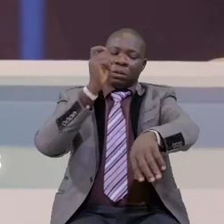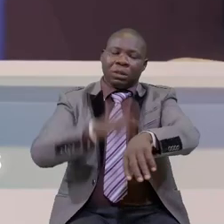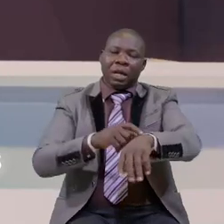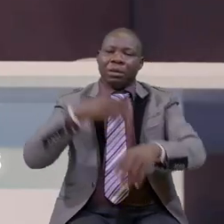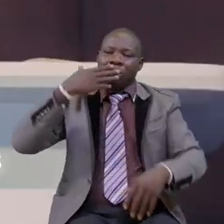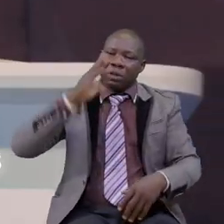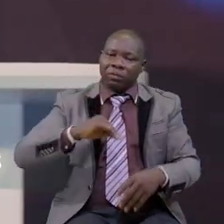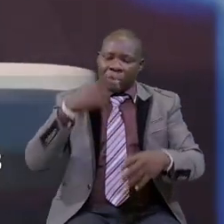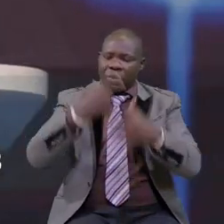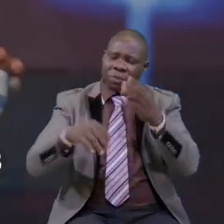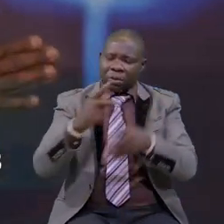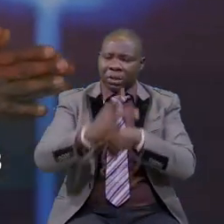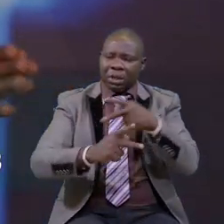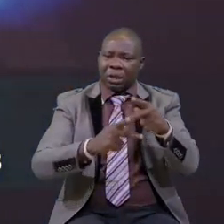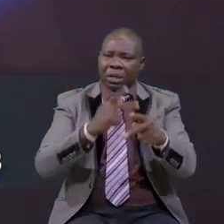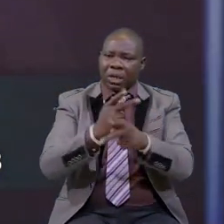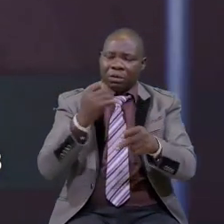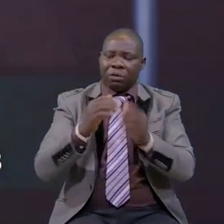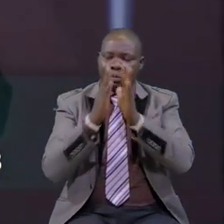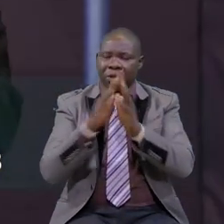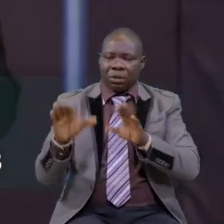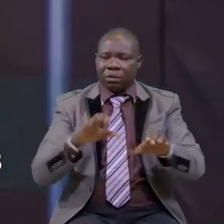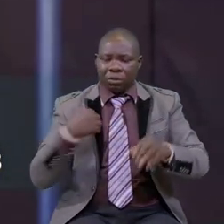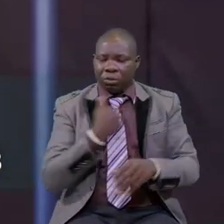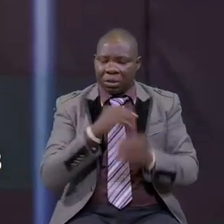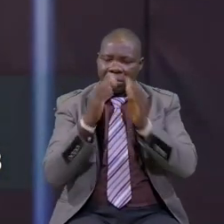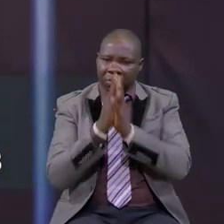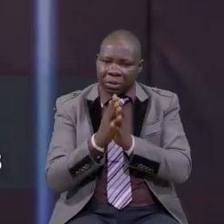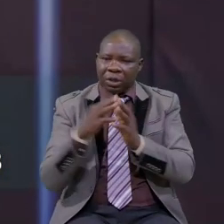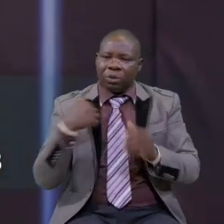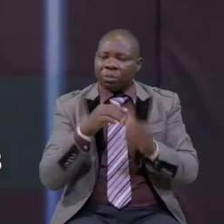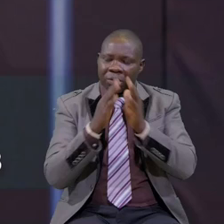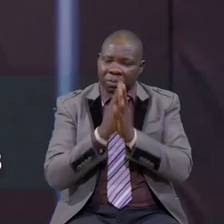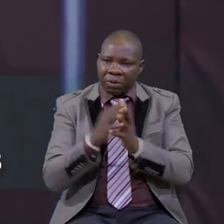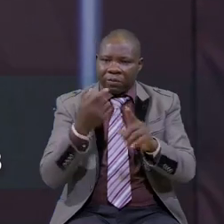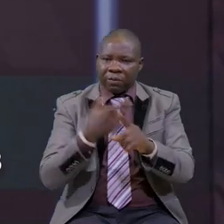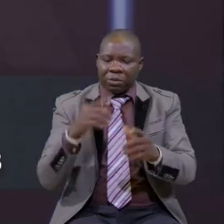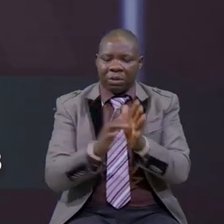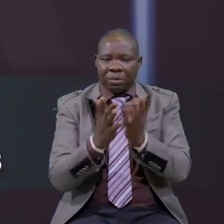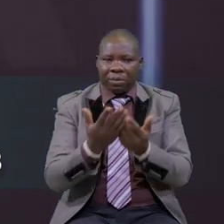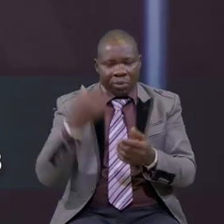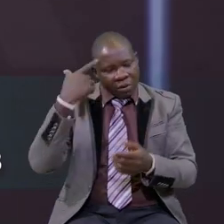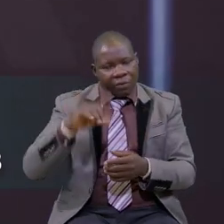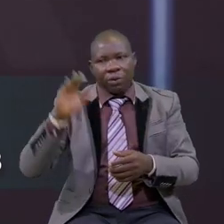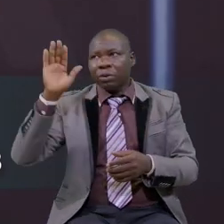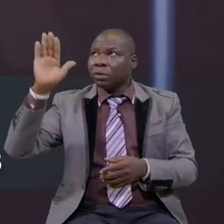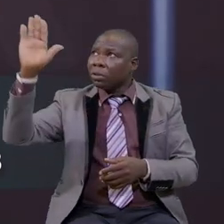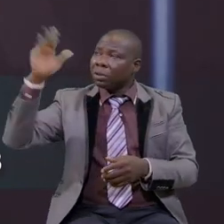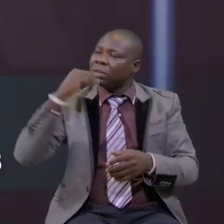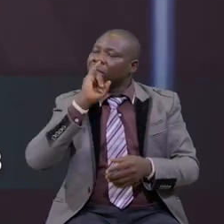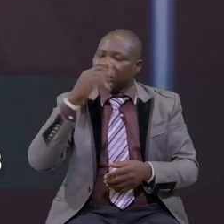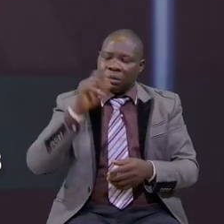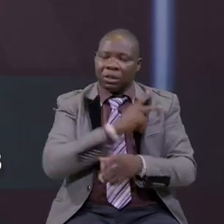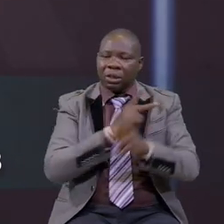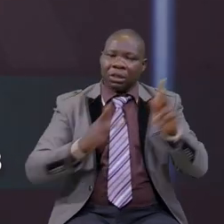faisons-nous? Voyez, si nous faisons prière, nous devons faire de cette prière que ton règne